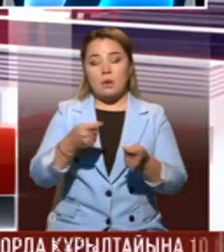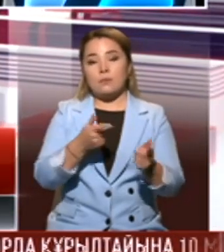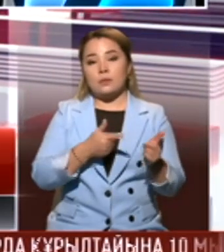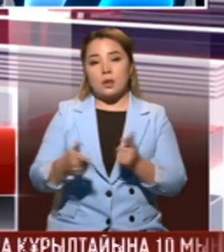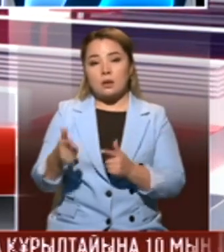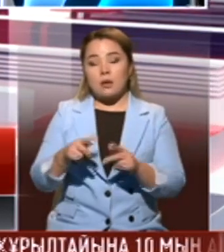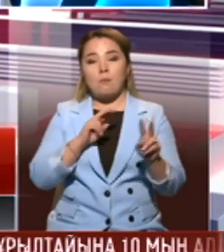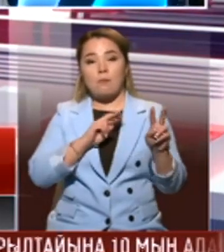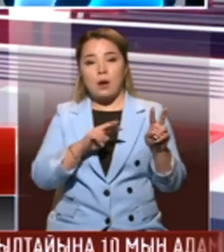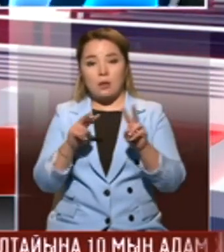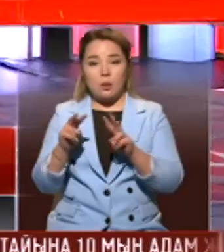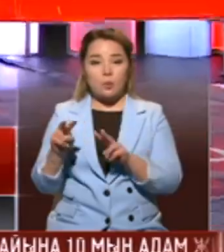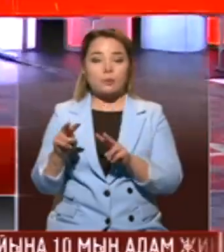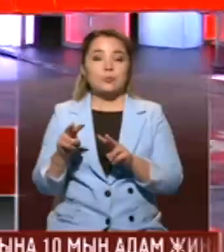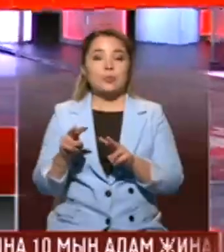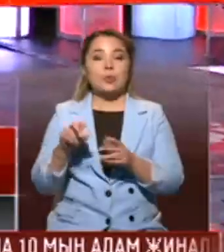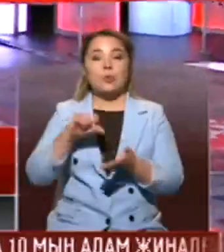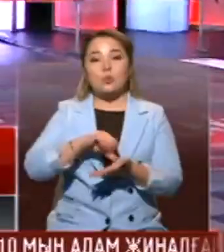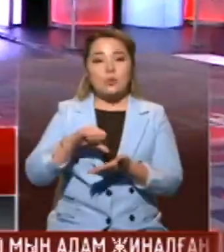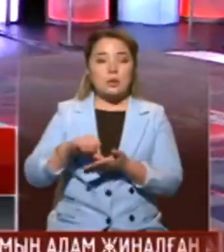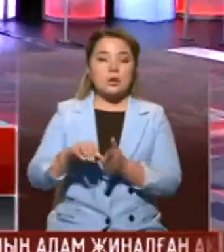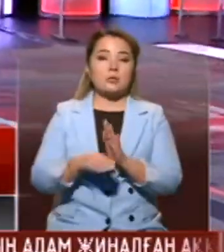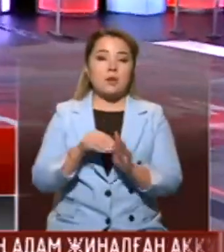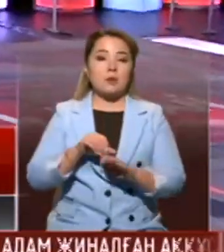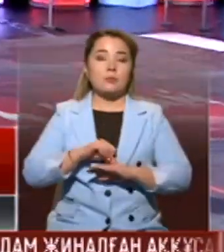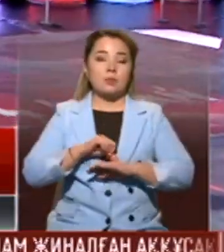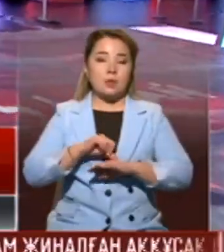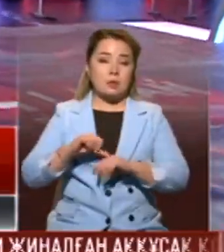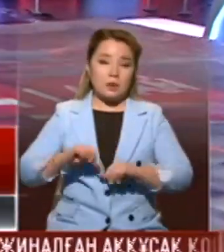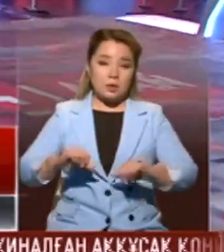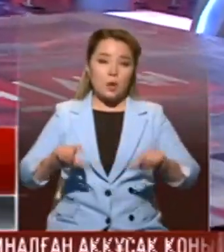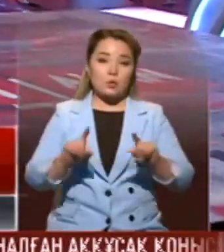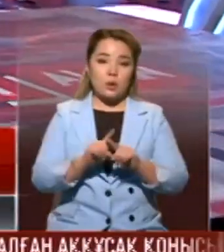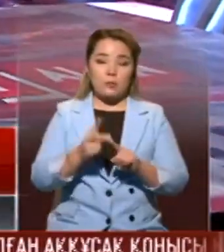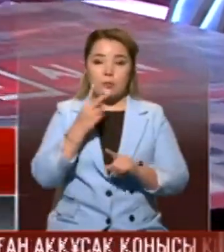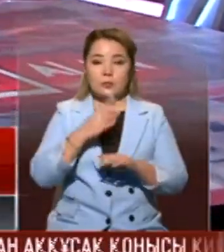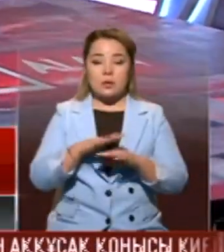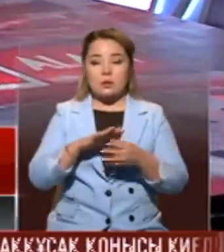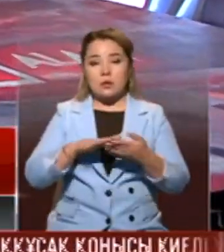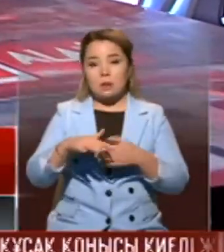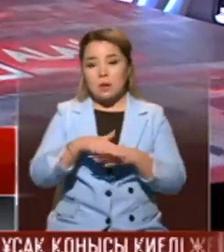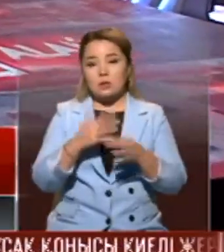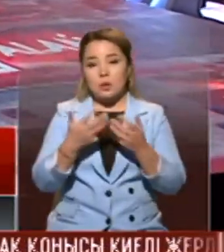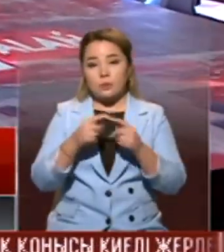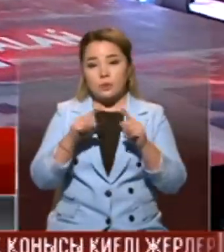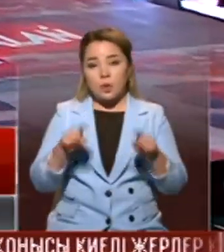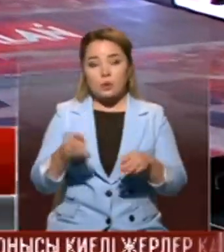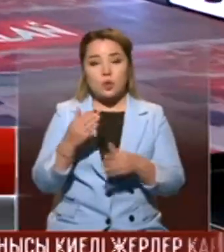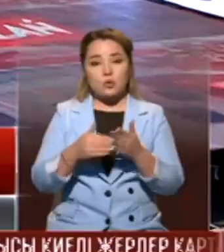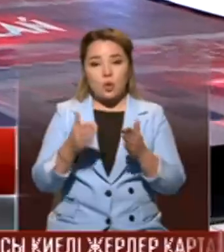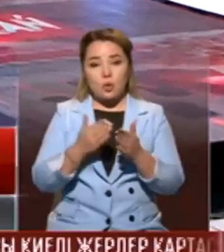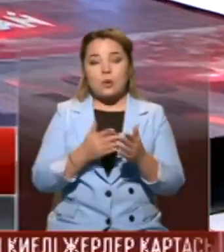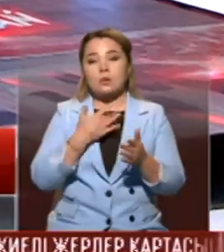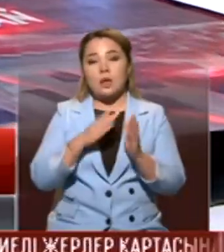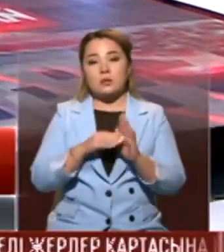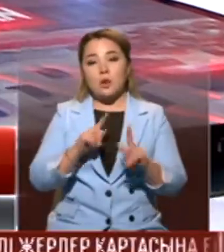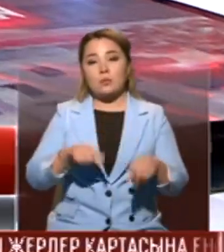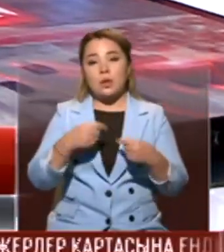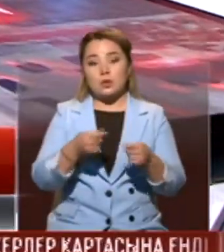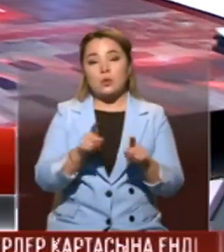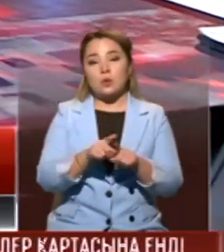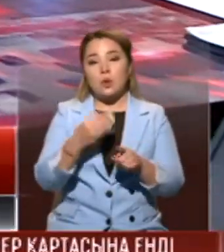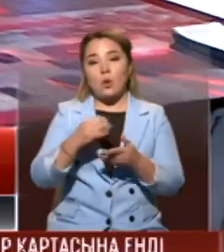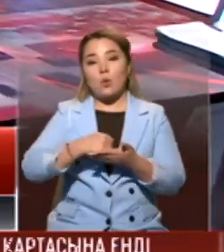байқауға, учаскелік сайлау комиссиясы мүшелерінің пайдаланылмаған сайлау бюллетендерін санау және жою кезінде қатысуға, дауыс беру барысында және